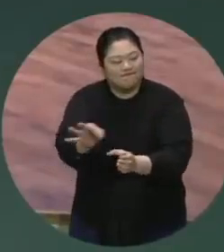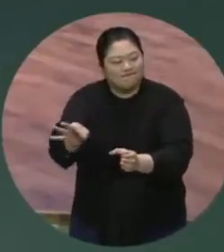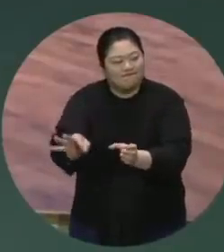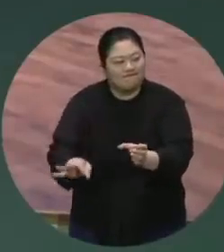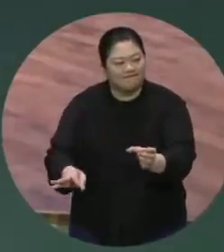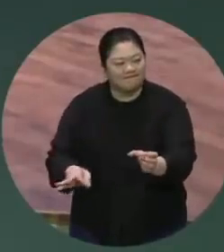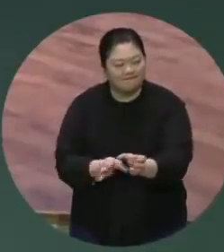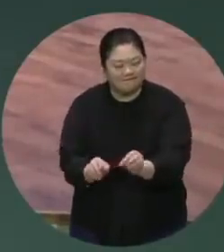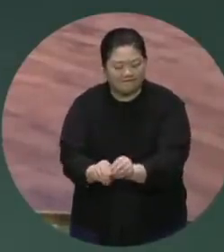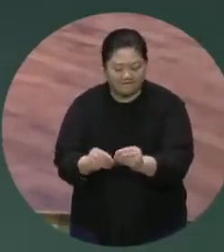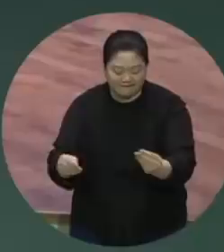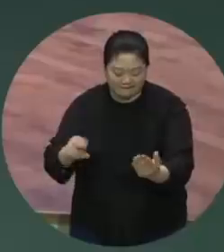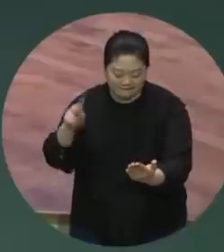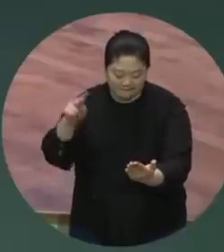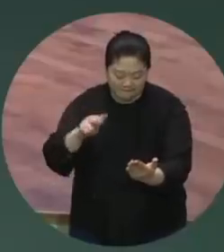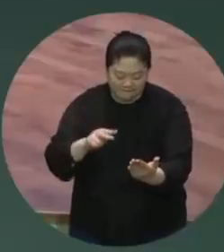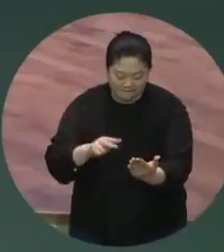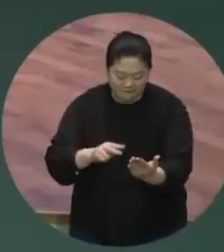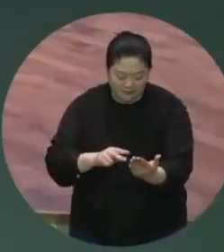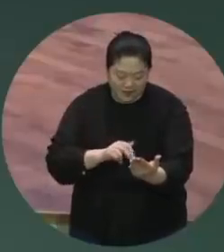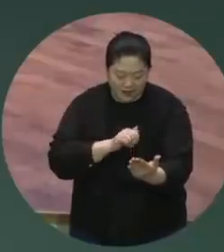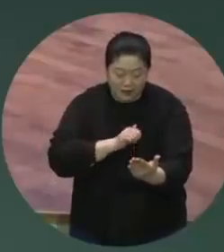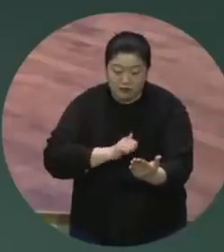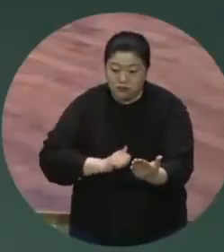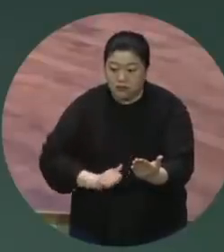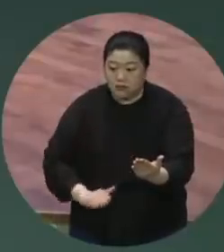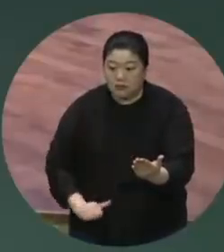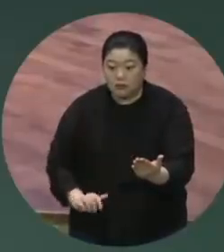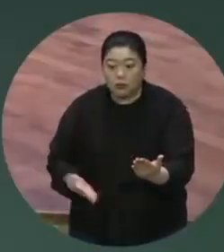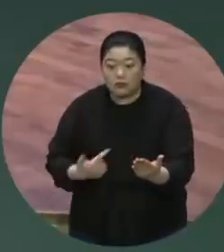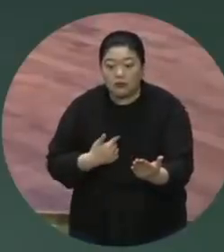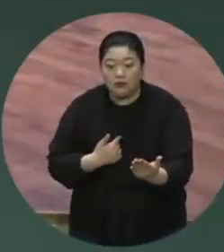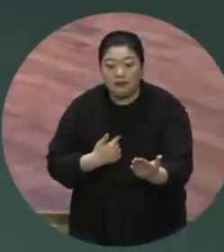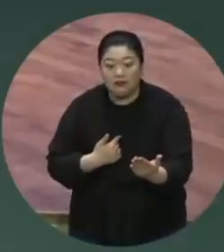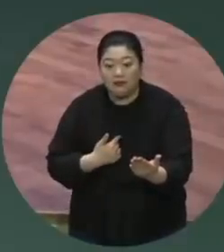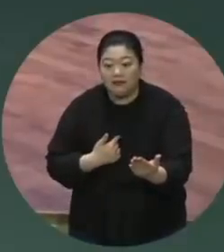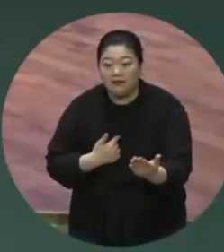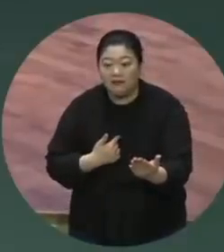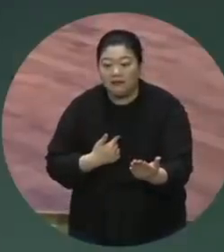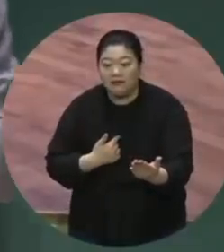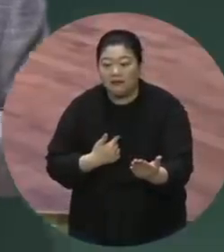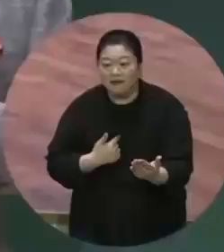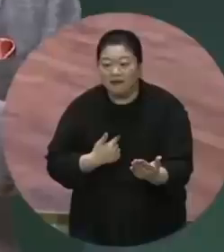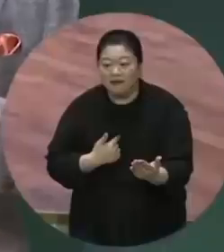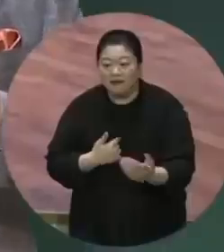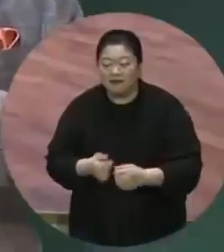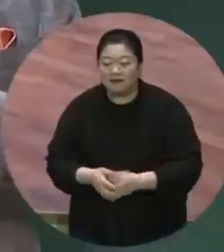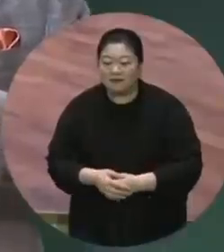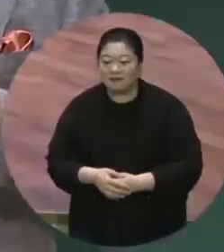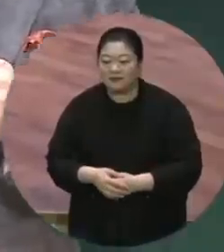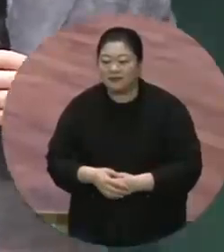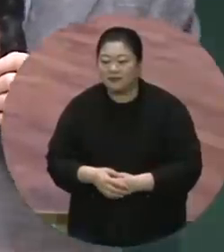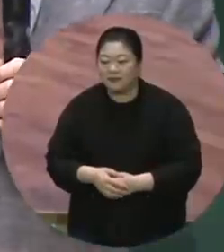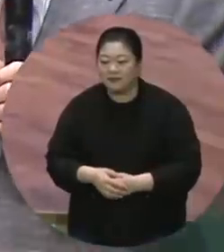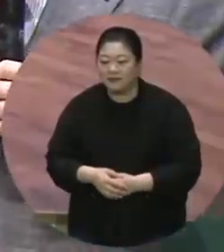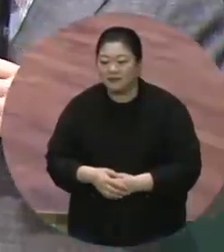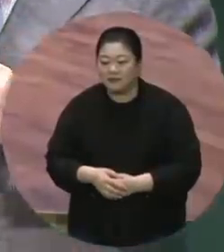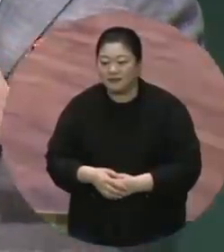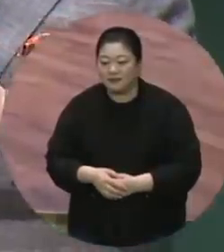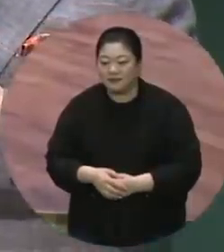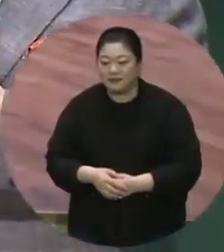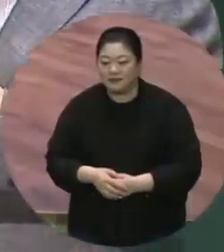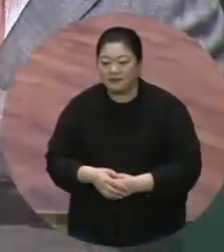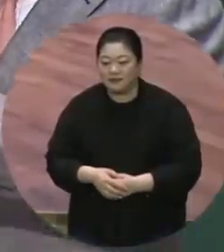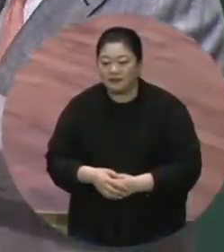아닌 하나님이 새로운 나를 서셨느냐, 이거 될 때 이거. 아, 하나님이